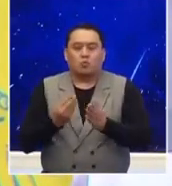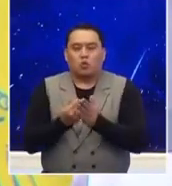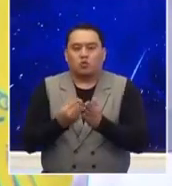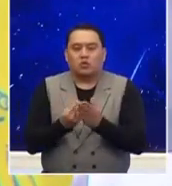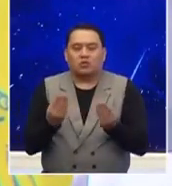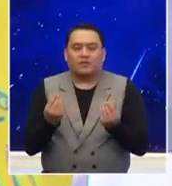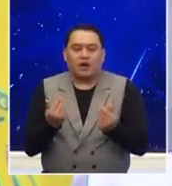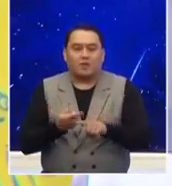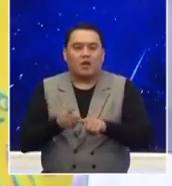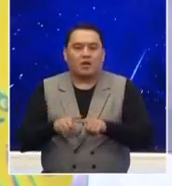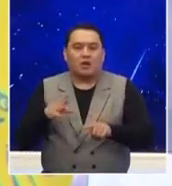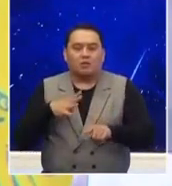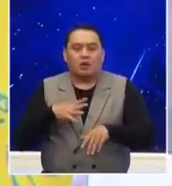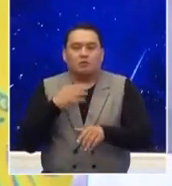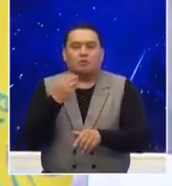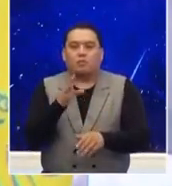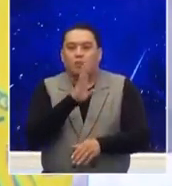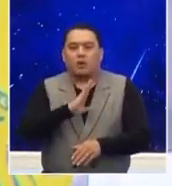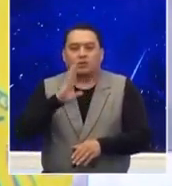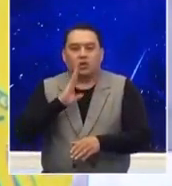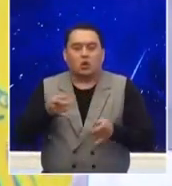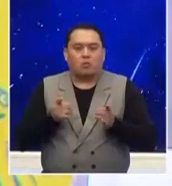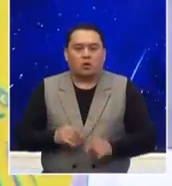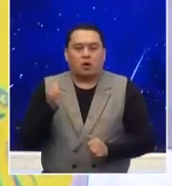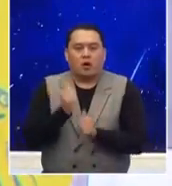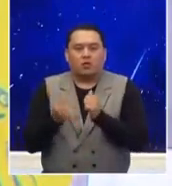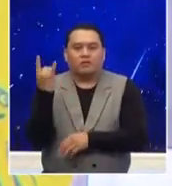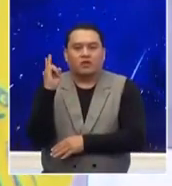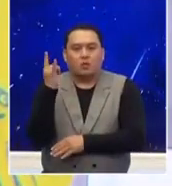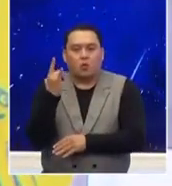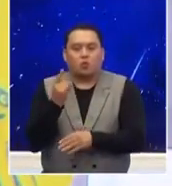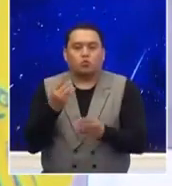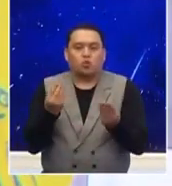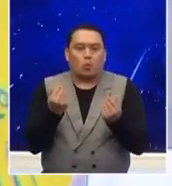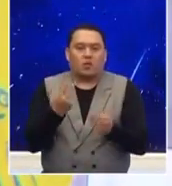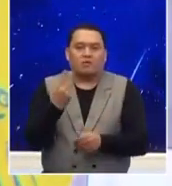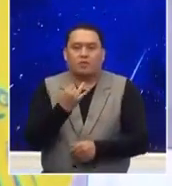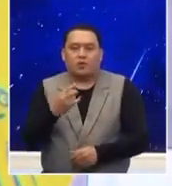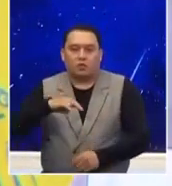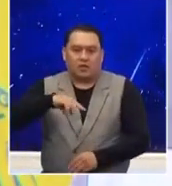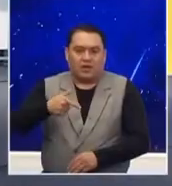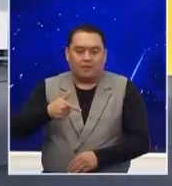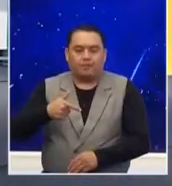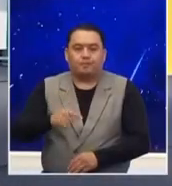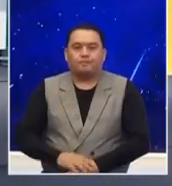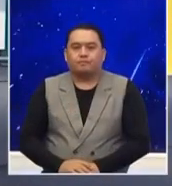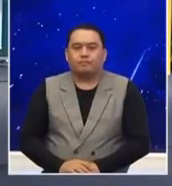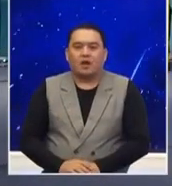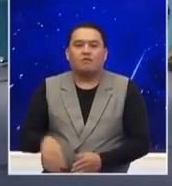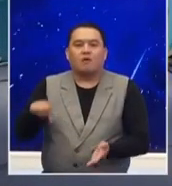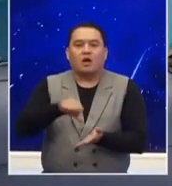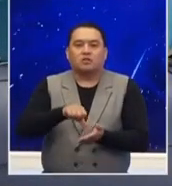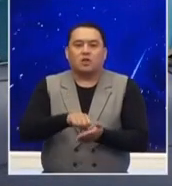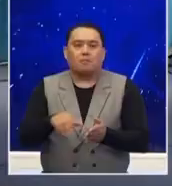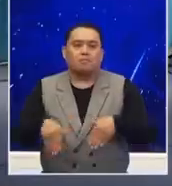сферы. Выплата материнского капитала при рождении каждого ребенка в сумме не менее 2 миллиона тенге. Помимо выступления